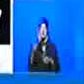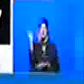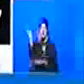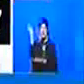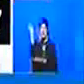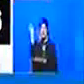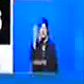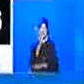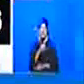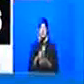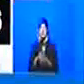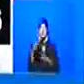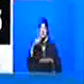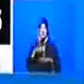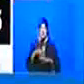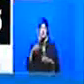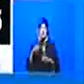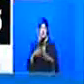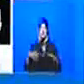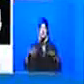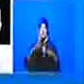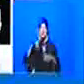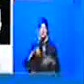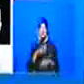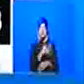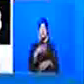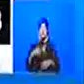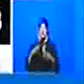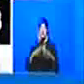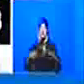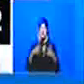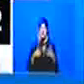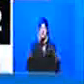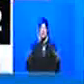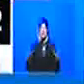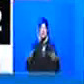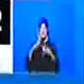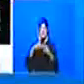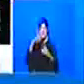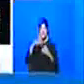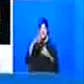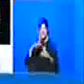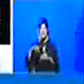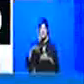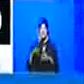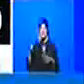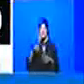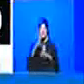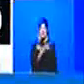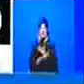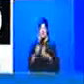ekonomi di Jawa Timur dan daerah Jawa lainnya memang sudah di atas rata-rata nasional. Tapi kita berharap